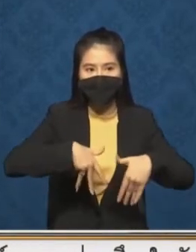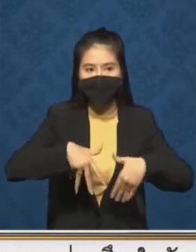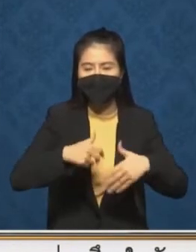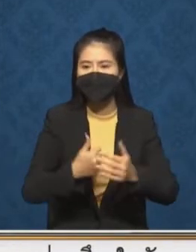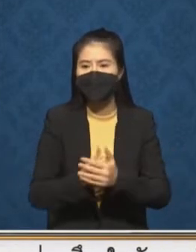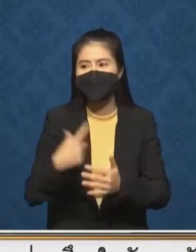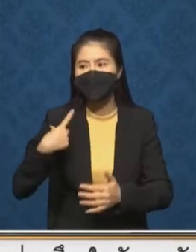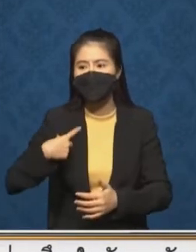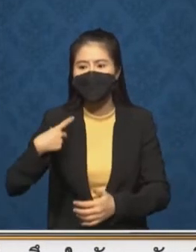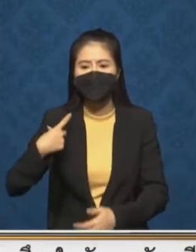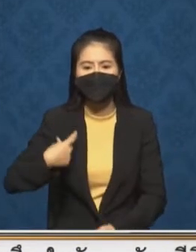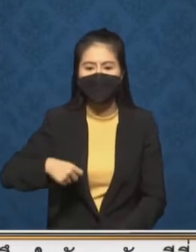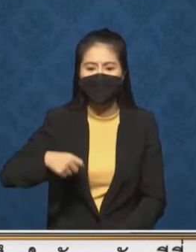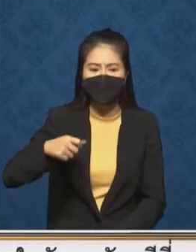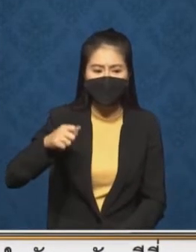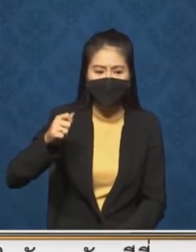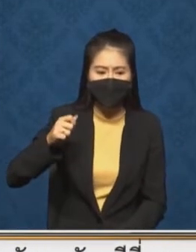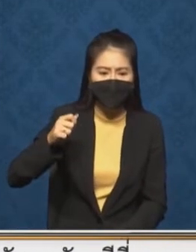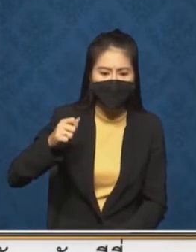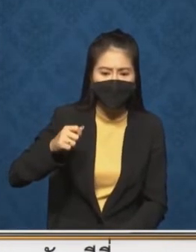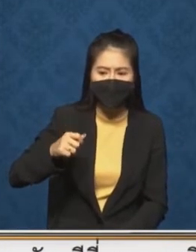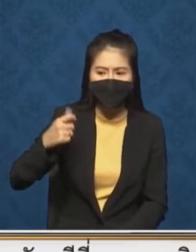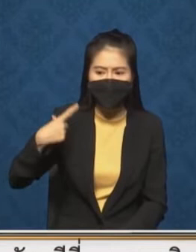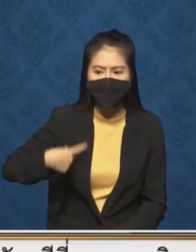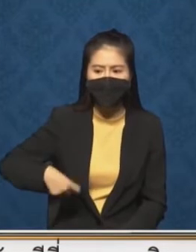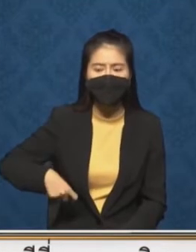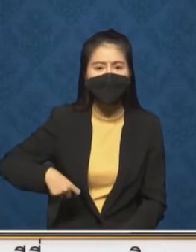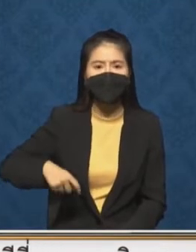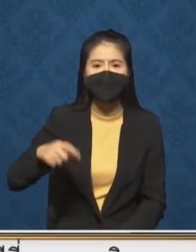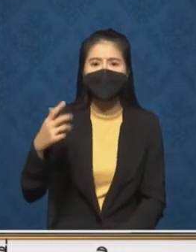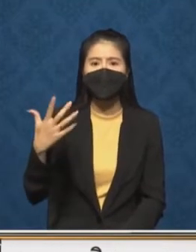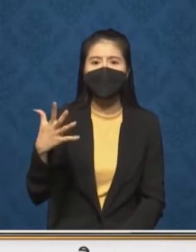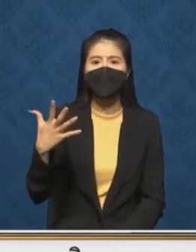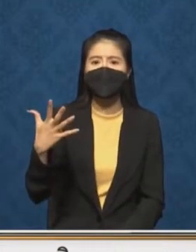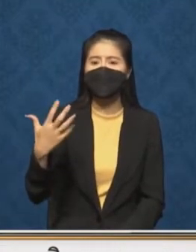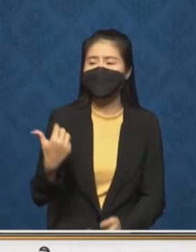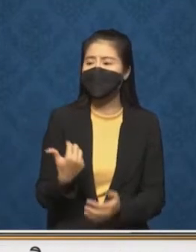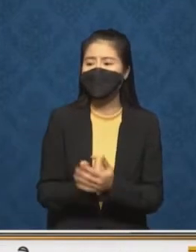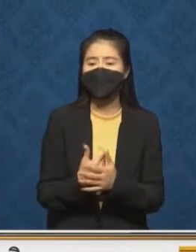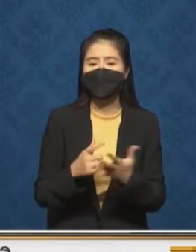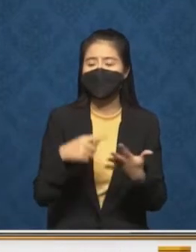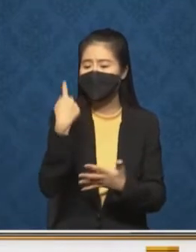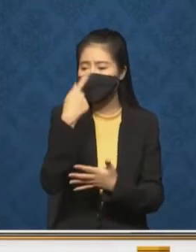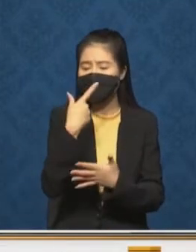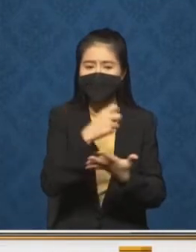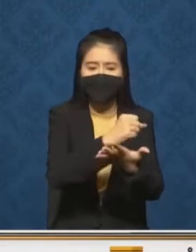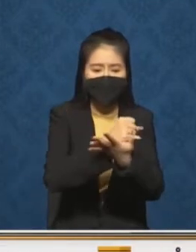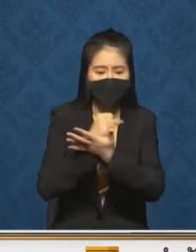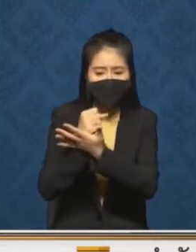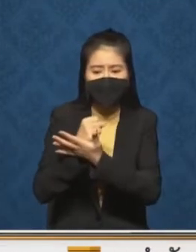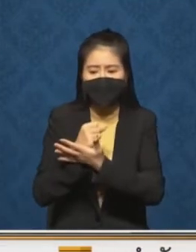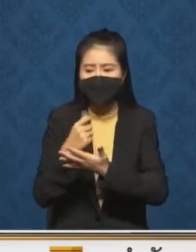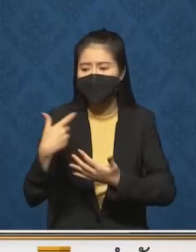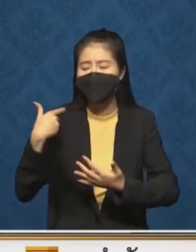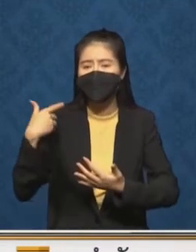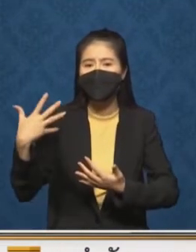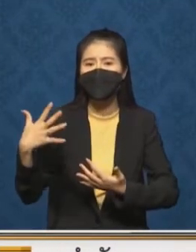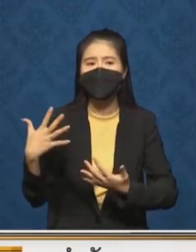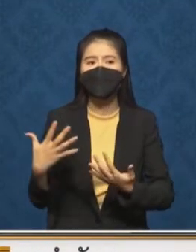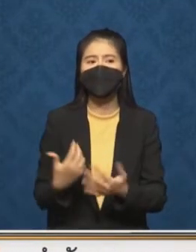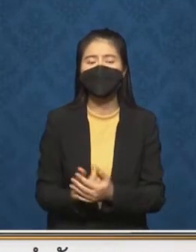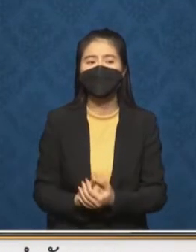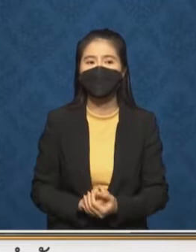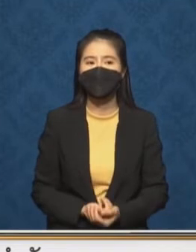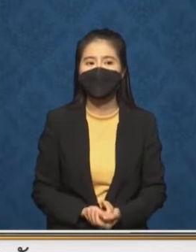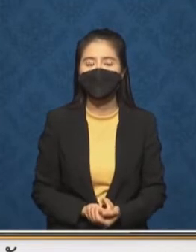มธนาย่มความรู้ ไม่มีข้อมูลว่าหนวยงานรัดหนวยดายบางเพี่พาดกัอยู่ แต่รู้ทง